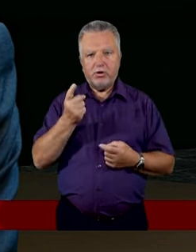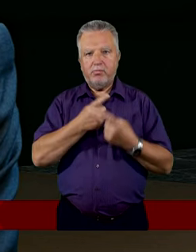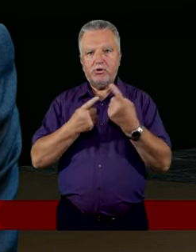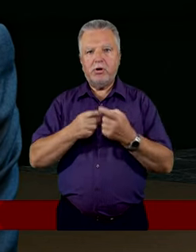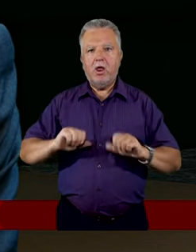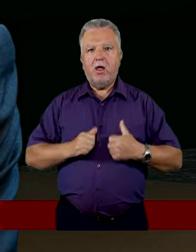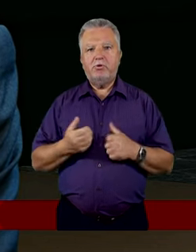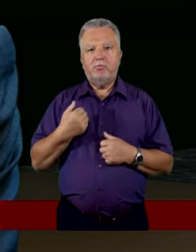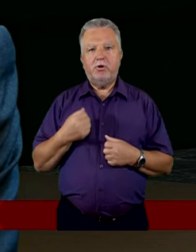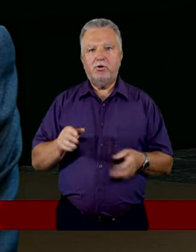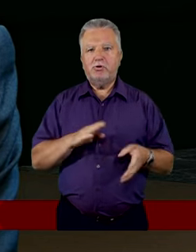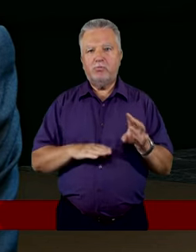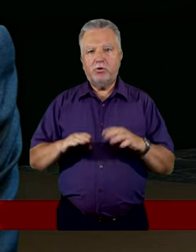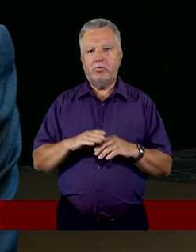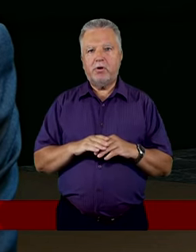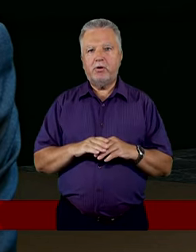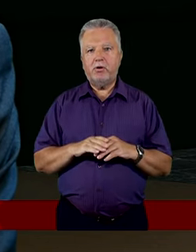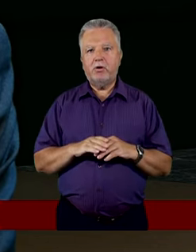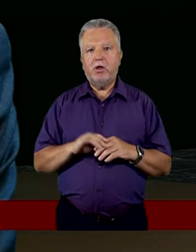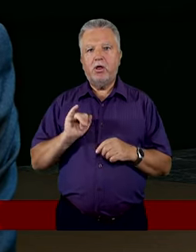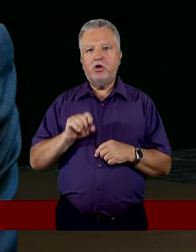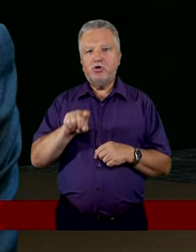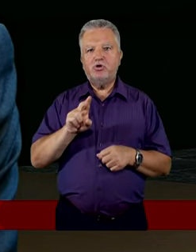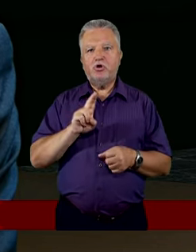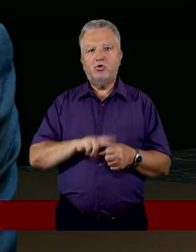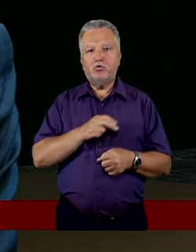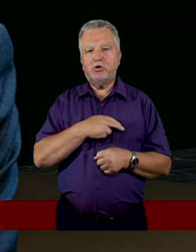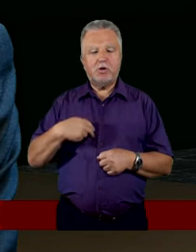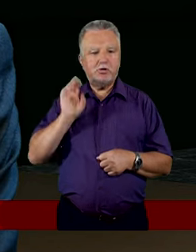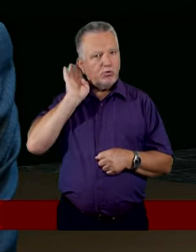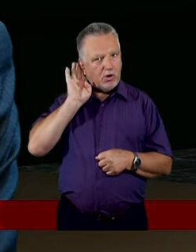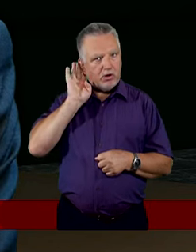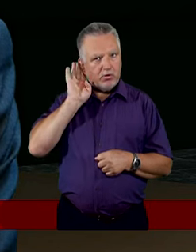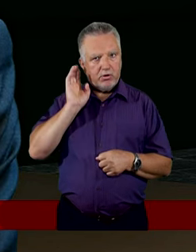mogli być zbudowani i ci, którzy nas również słuchają.